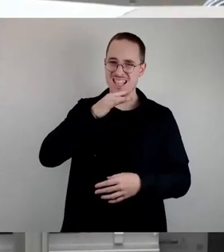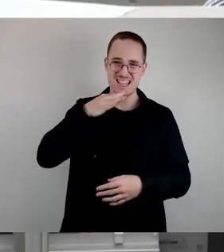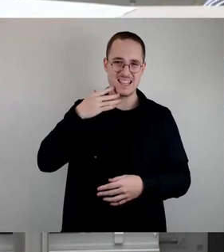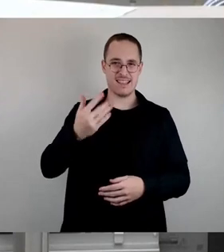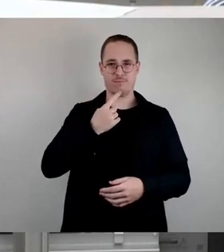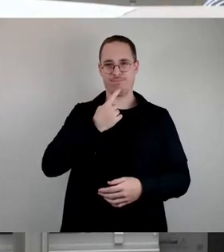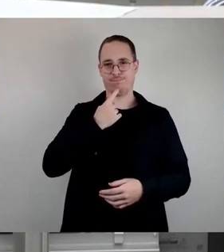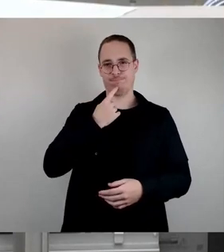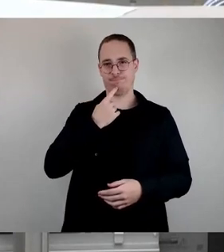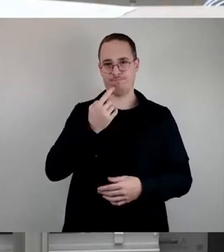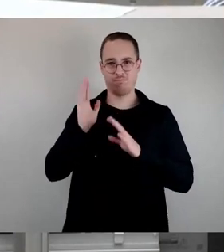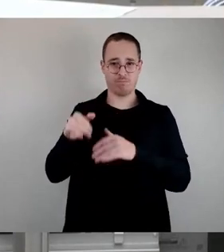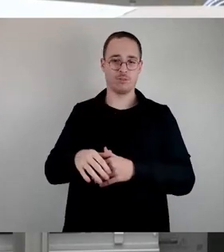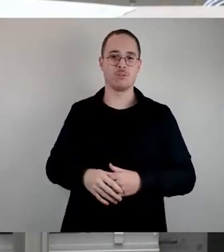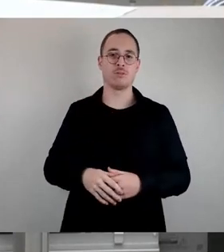Kolleginnen und Kollegen,